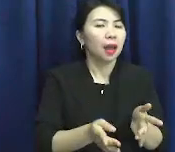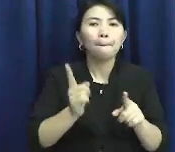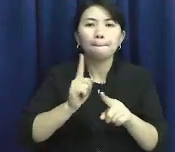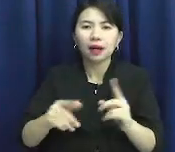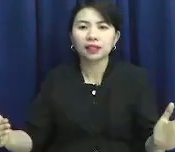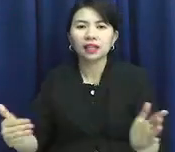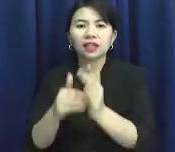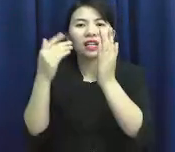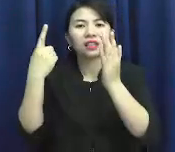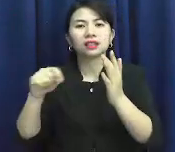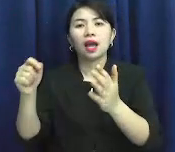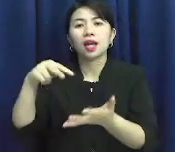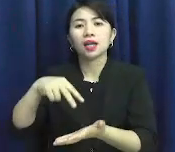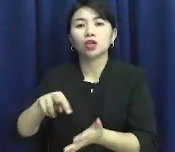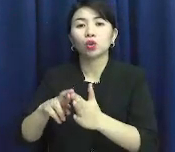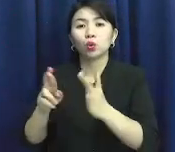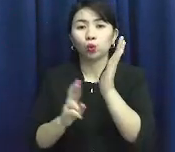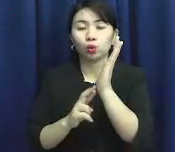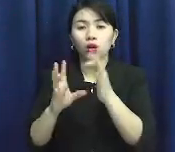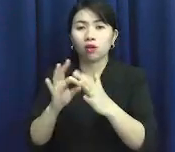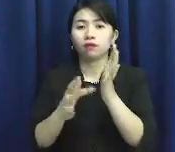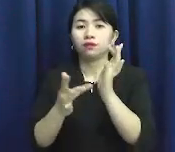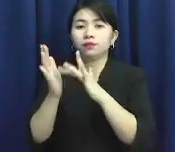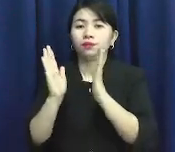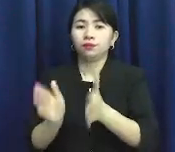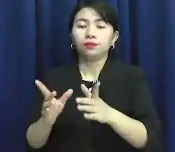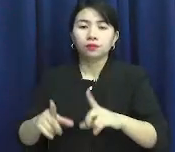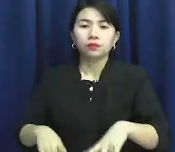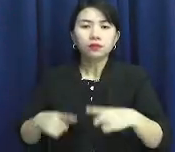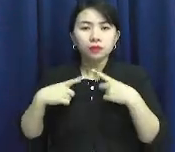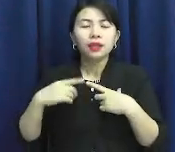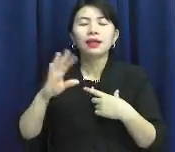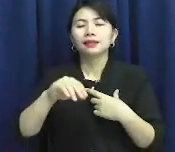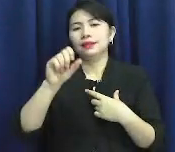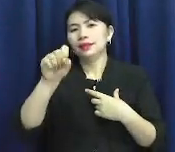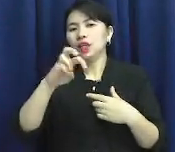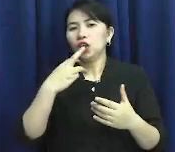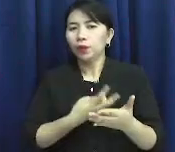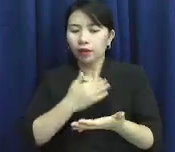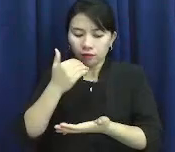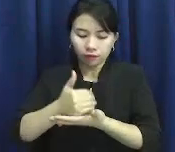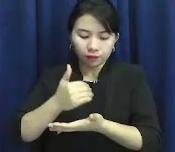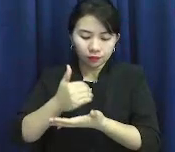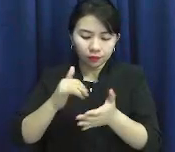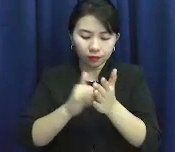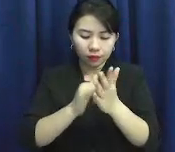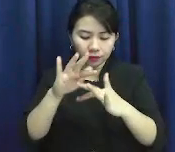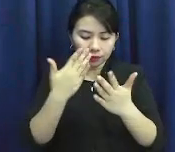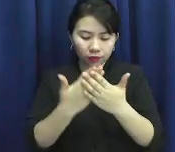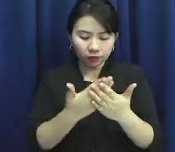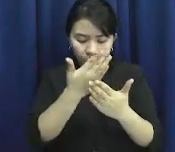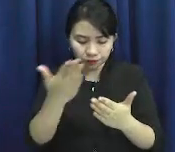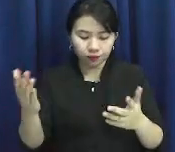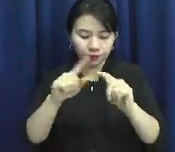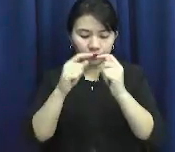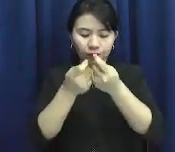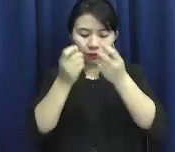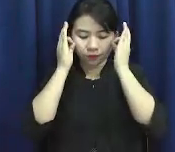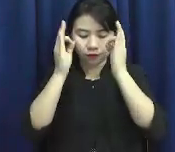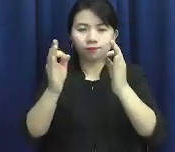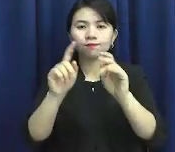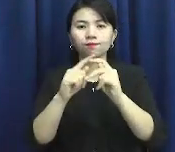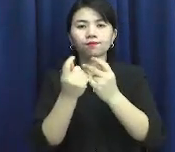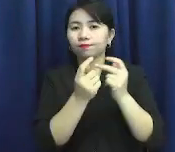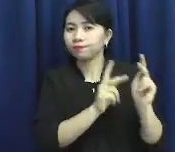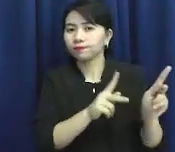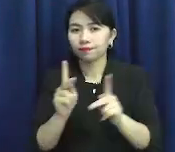ni Kristo. Yun yung sinasabi ko na ina-avoid nating mangyari sa inyo. Team focus, team preparation. Kaya nga dito sa